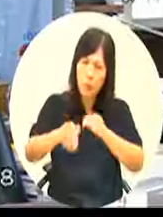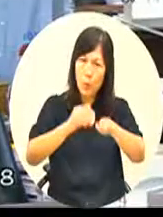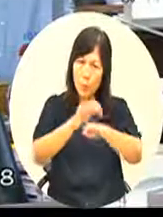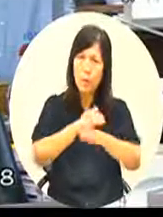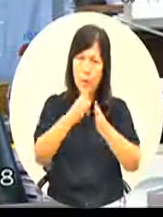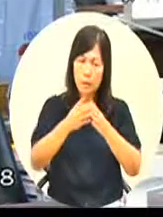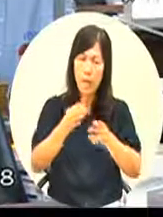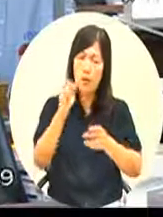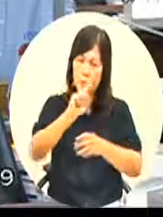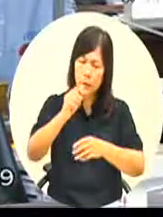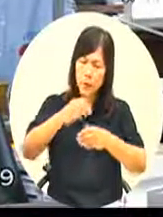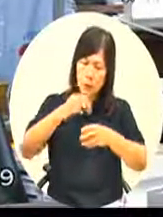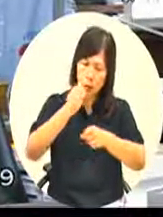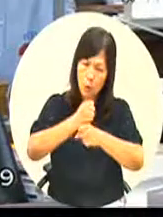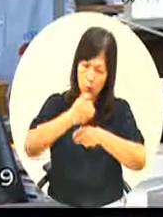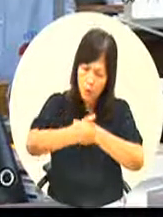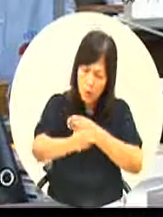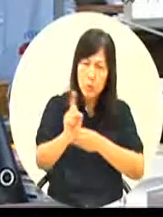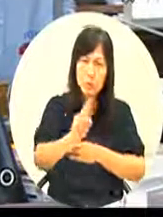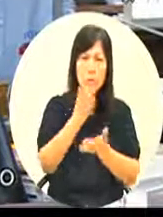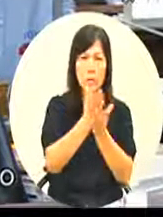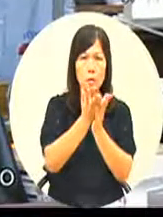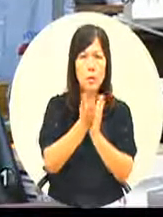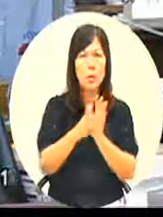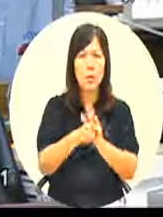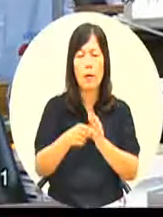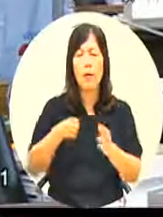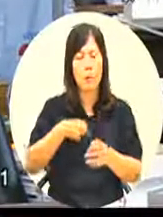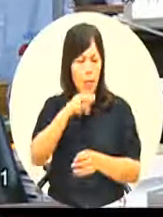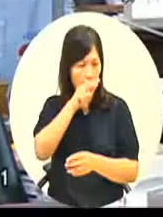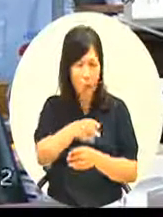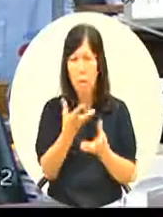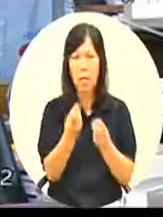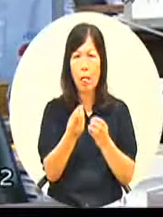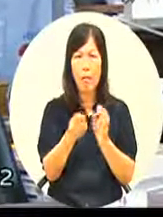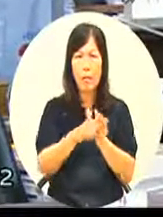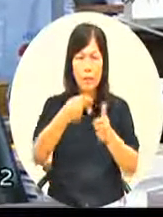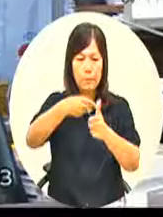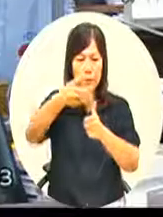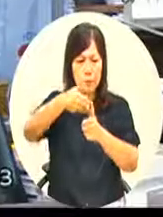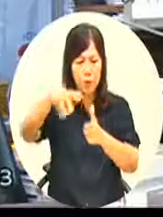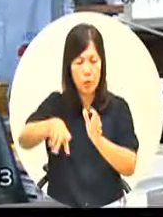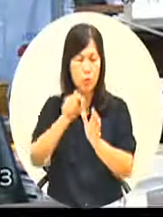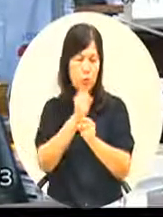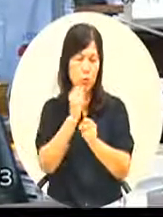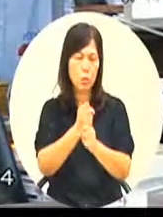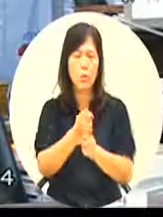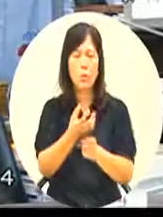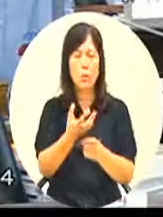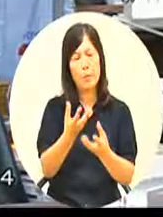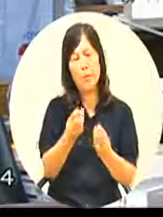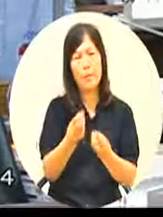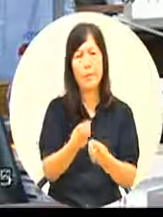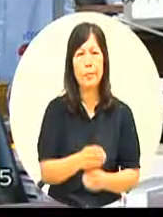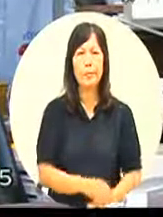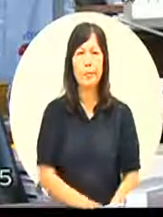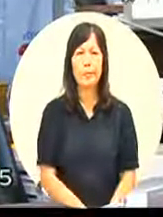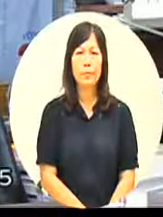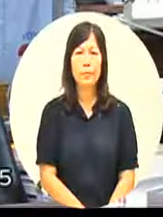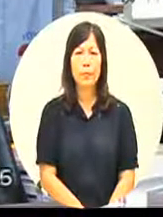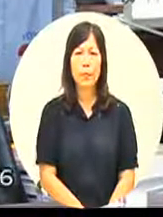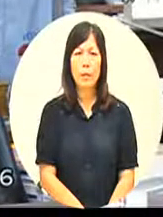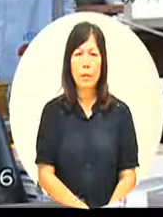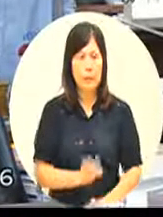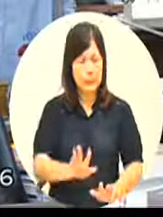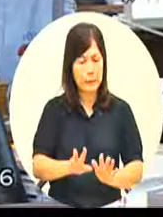怎样的行政程序。总之我们没有看见教育局有在做这个动作，所以我们